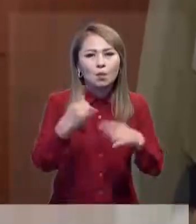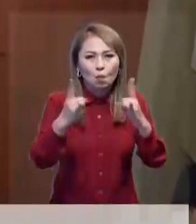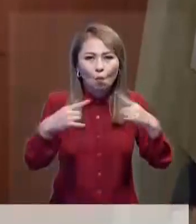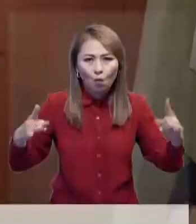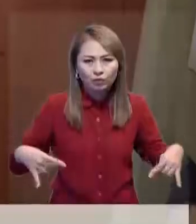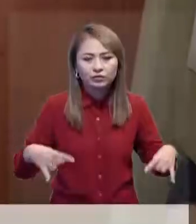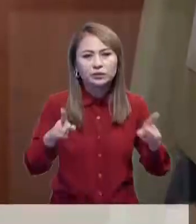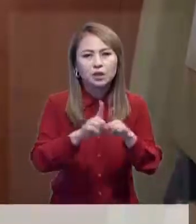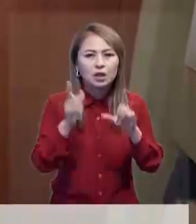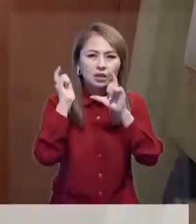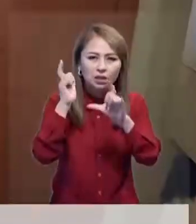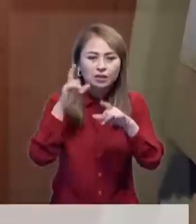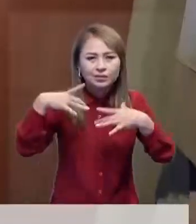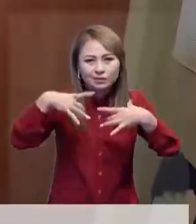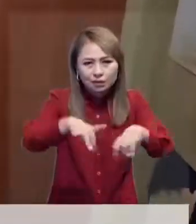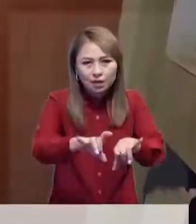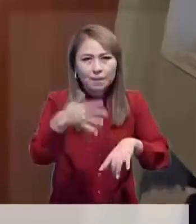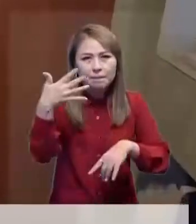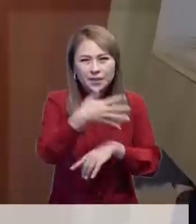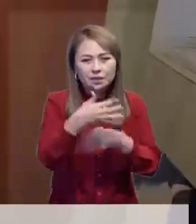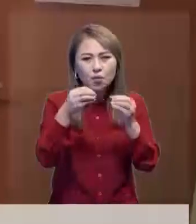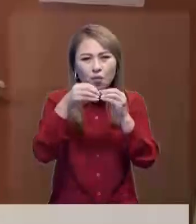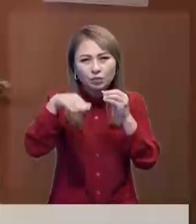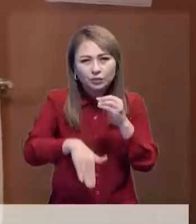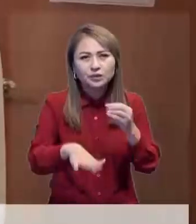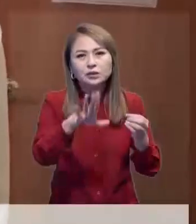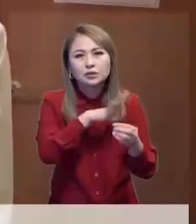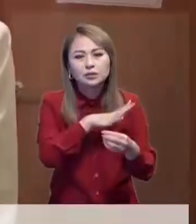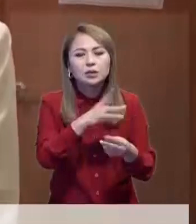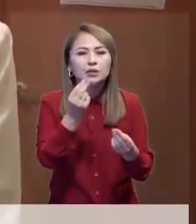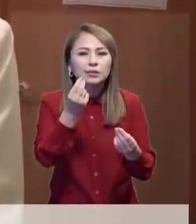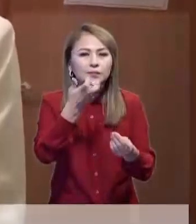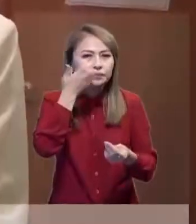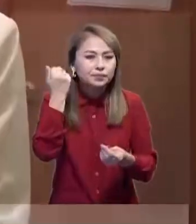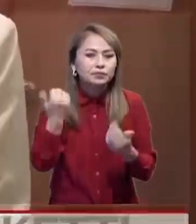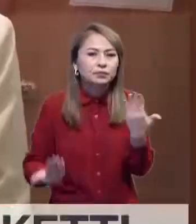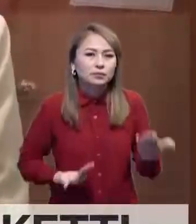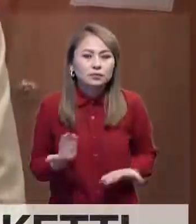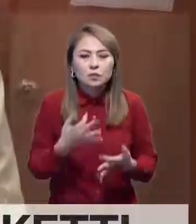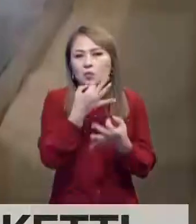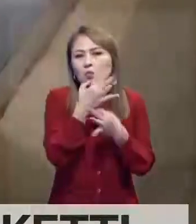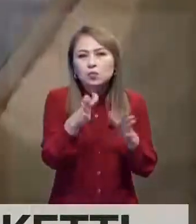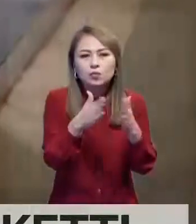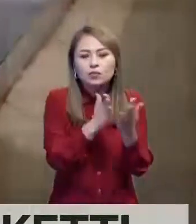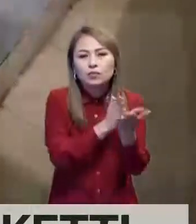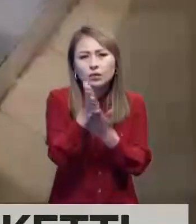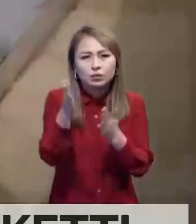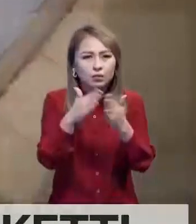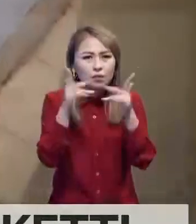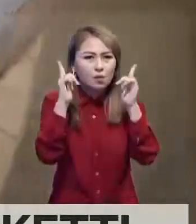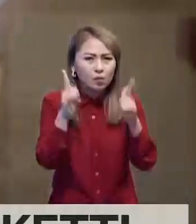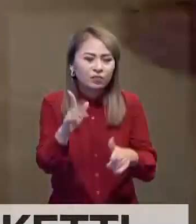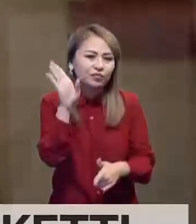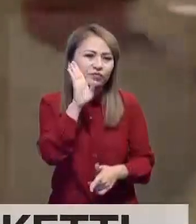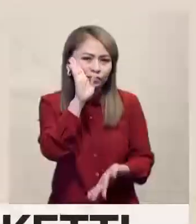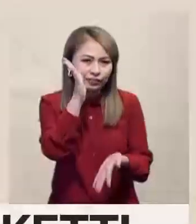ол тракторге мысалы 5000-10000 теңге ақша беріп амалдаған. Қазір мына любой үйге барсаңдар қазір су ағып тұр. Міне